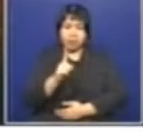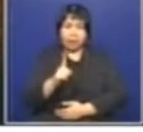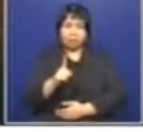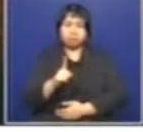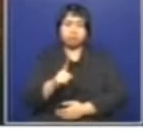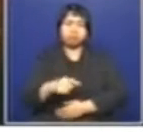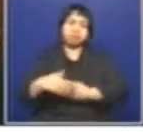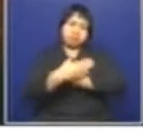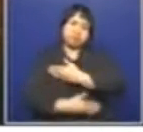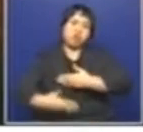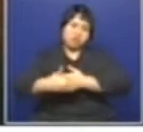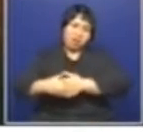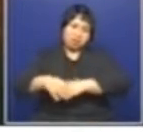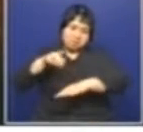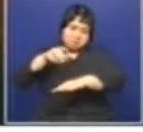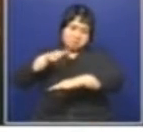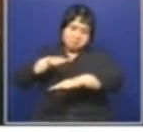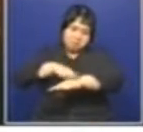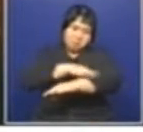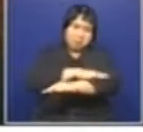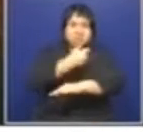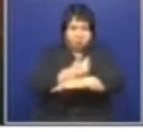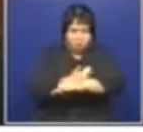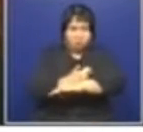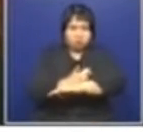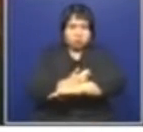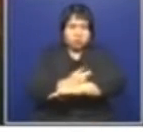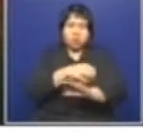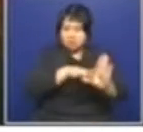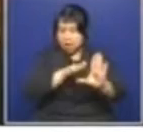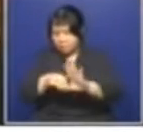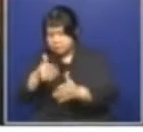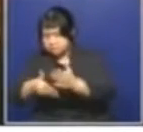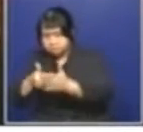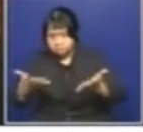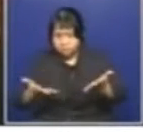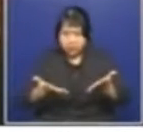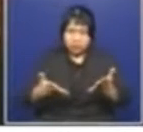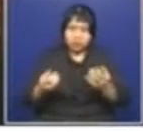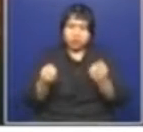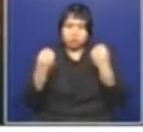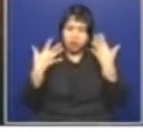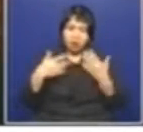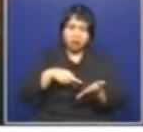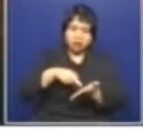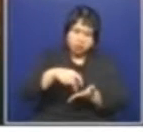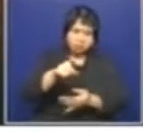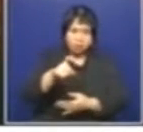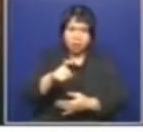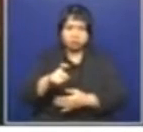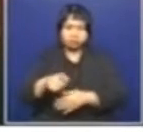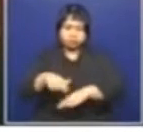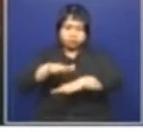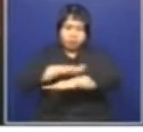นี่ที่เชียงใหม่อ่ะไอ้หนุ่มเชียงใหม่มาสมัครงานไม่มีงานทำหมดแรงเดินต่อไม่ไหวนอนขวางทางรถไฟให้เหยียบอ่